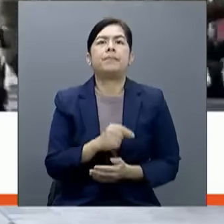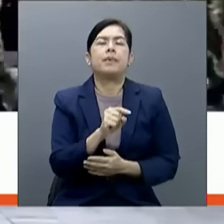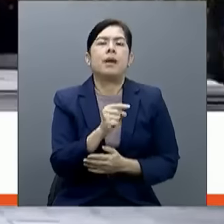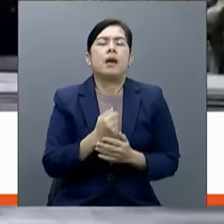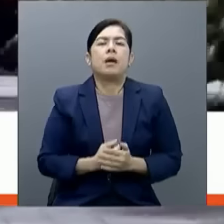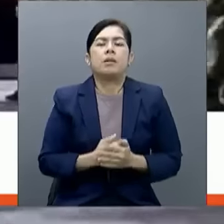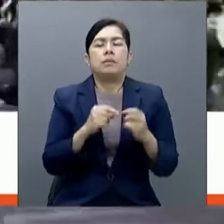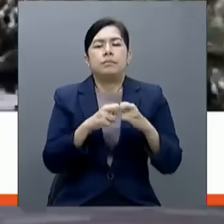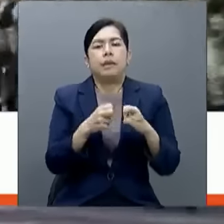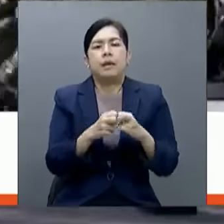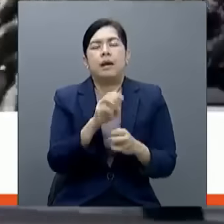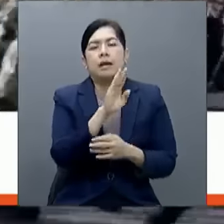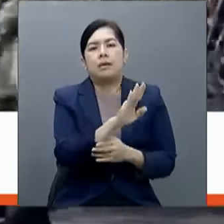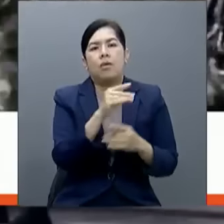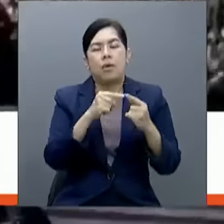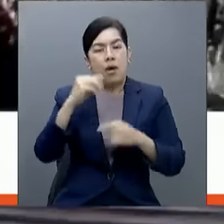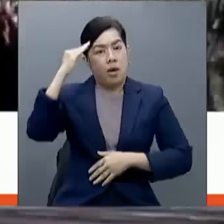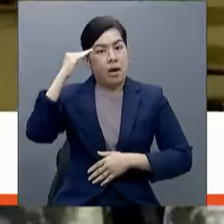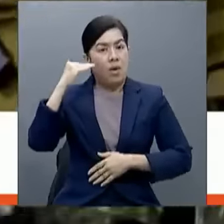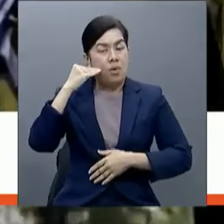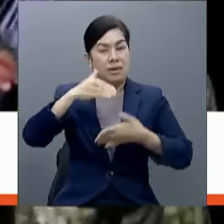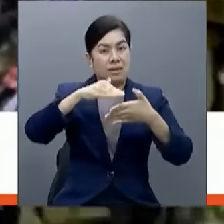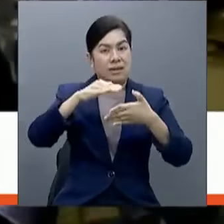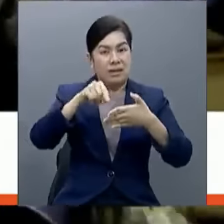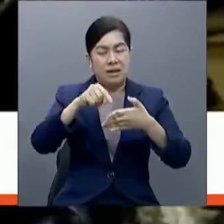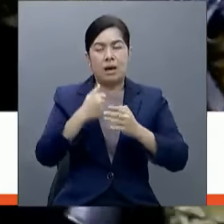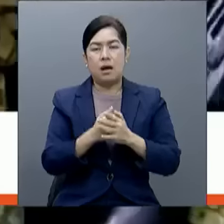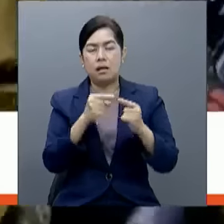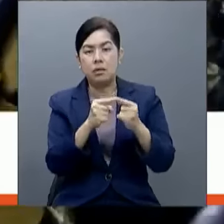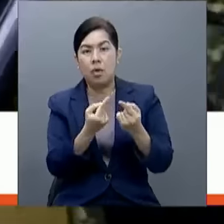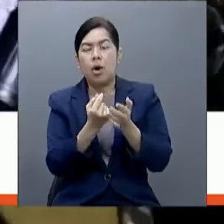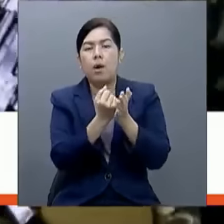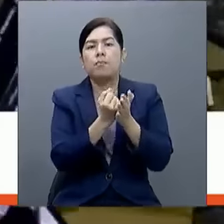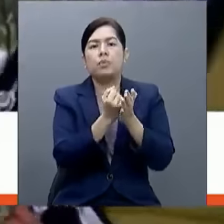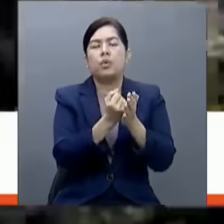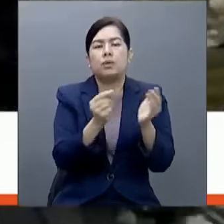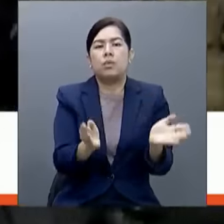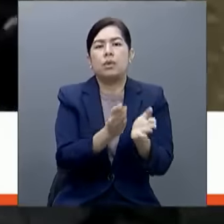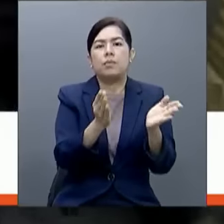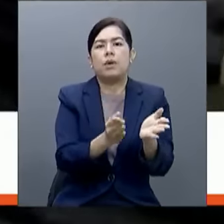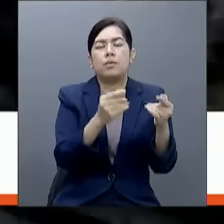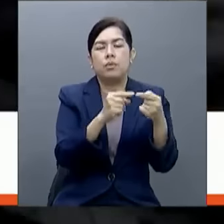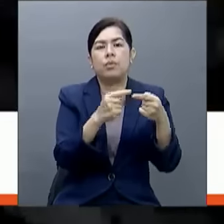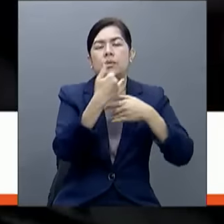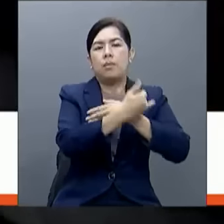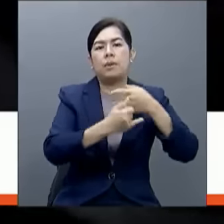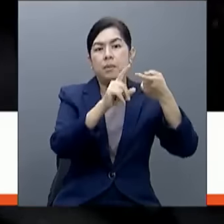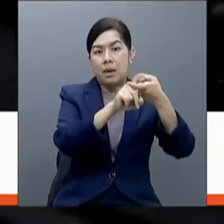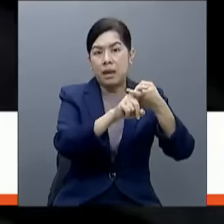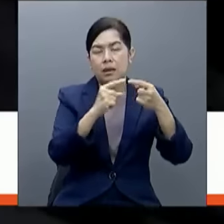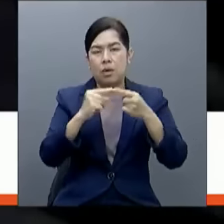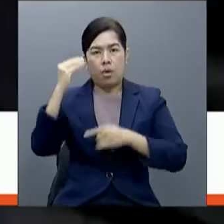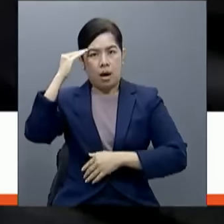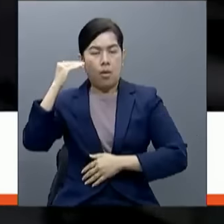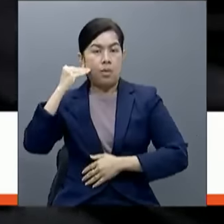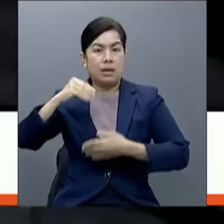ยได้หลังมีรายงานจากหน่วยข่าวกรองของยูเครนรวมถึงวลาดิมีร์เซเลนสกี้ประธานาธิบดีของยูเครนออกมา